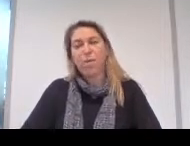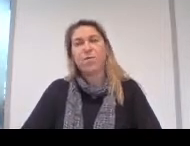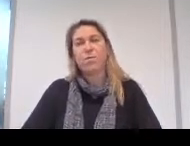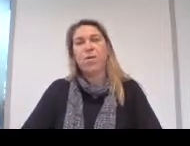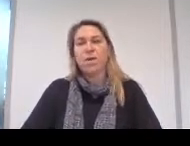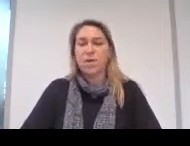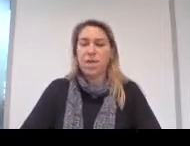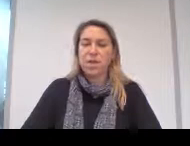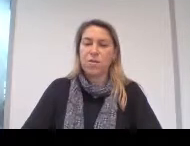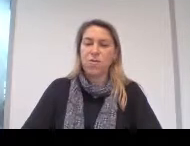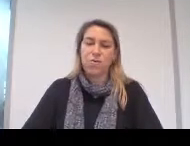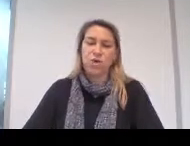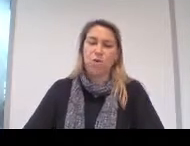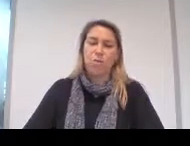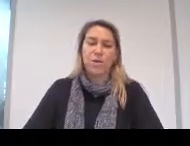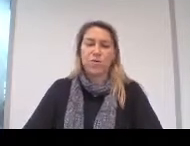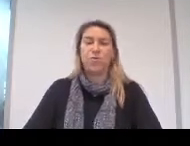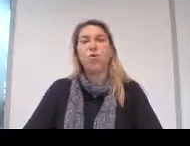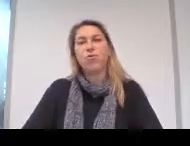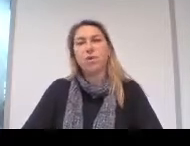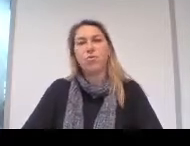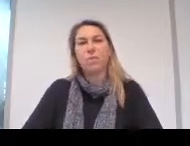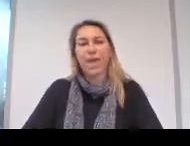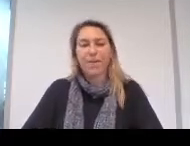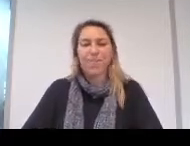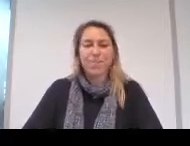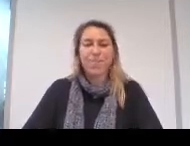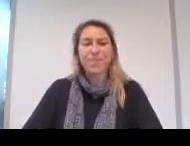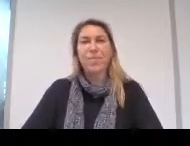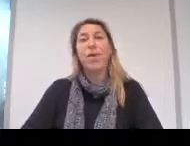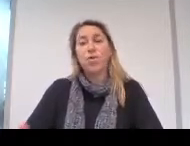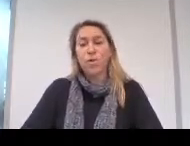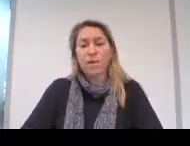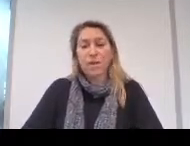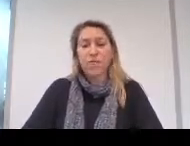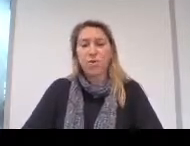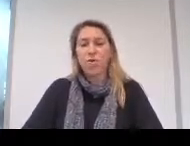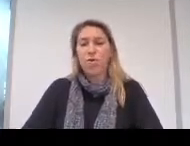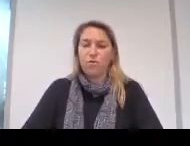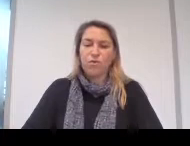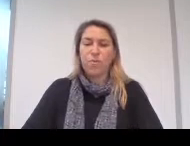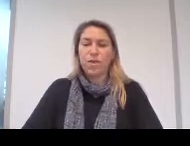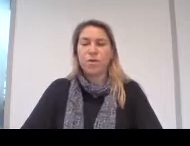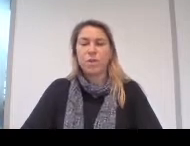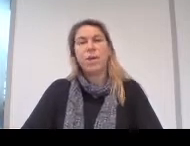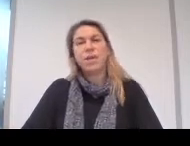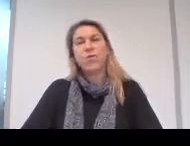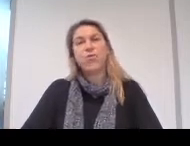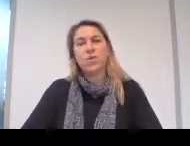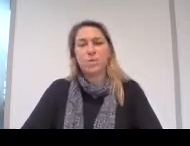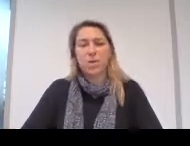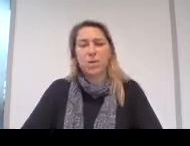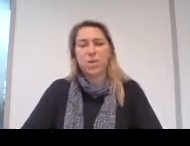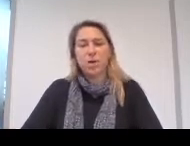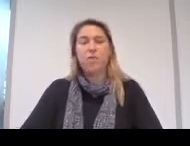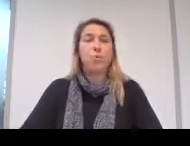Via Compétences. Et c'est à ce titre que j'ai le plaisir de coordonner ce webinaire. Trois intervenants vont nous apporter leur expertise